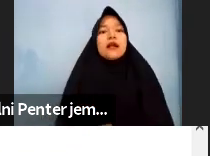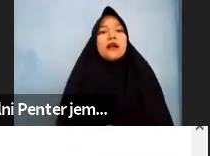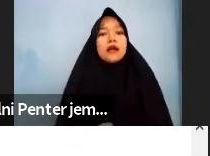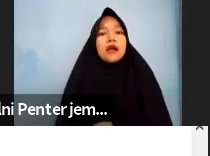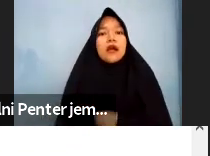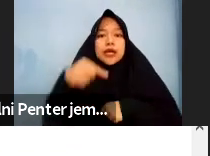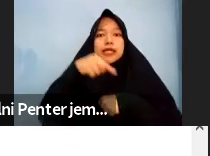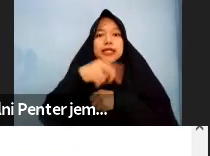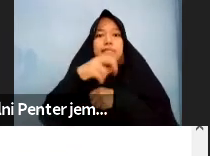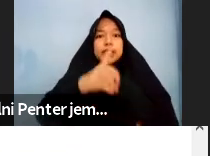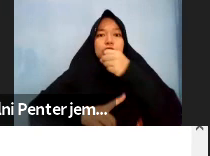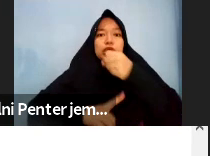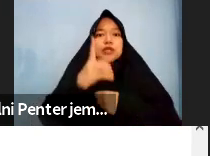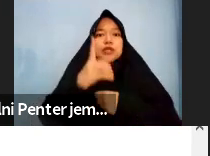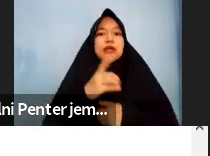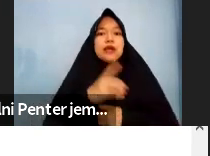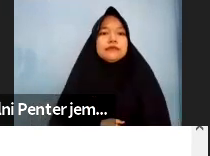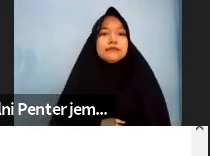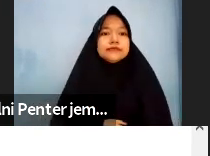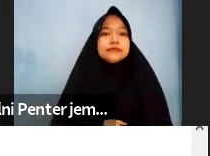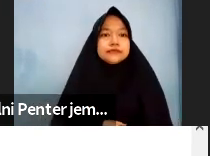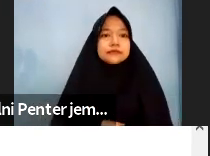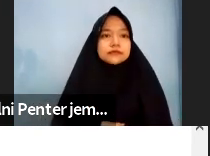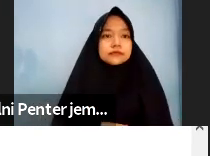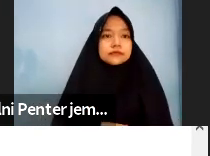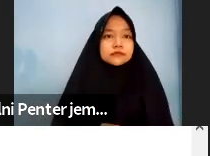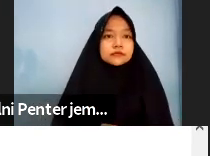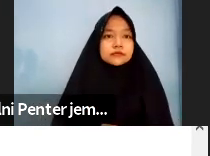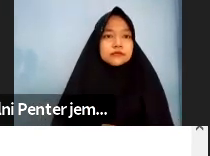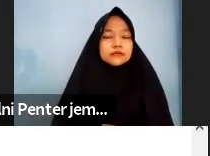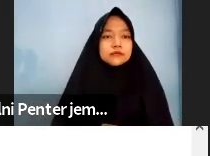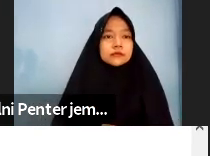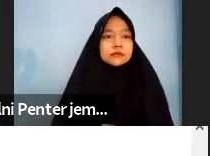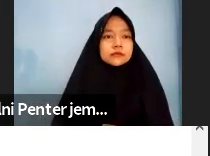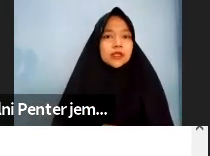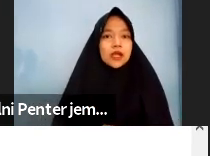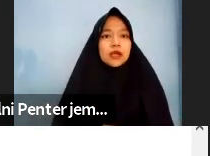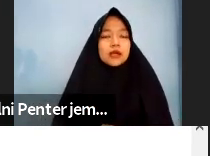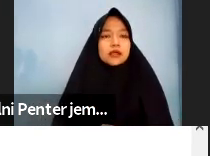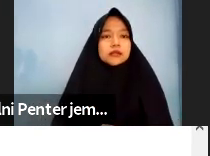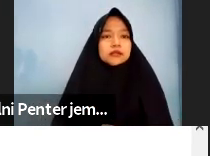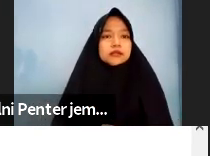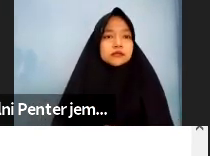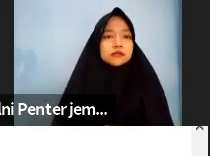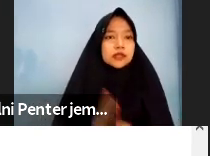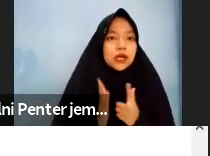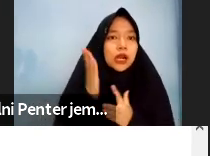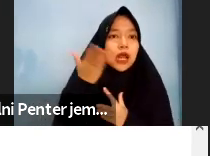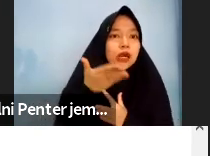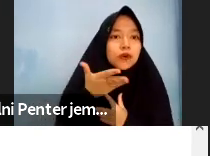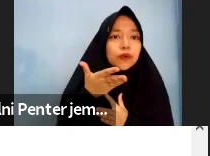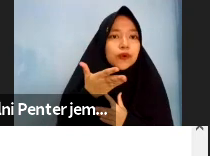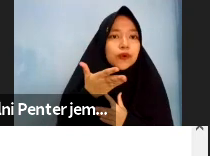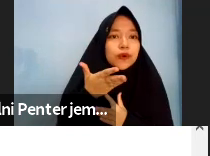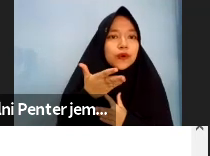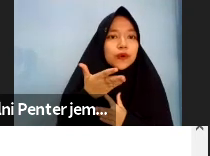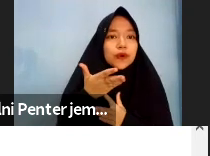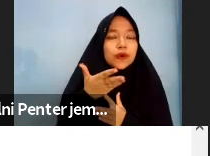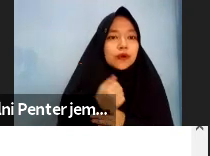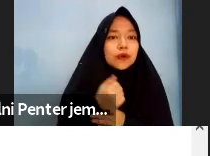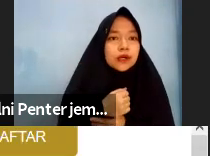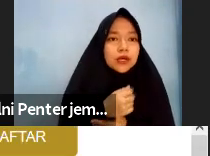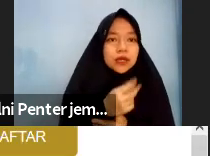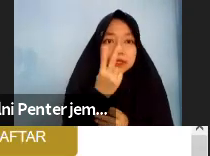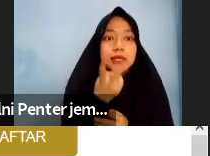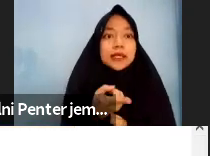sana sudah bisa membayangkan berada di sana ini banyak sekali lalu nah ini yang nanti tinggal bisa dilihat nah yang